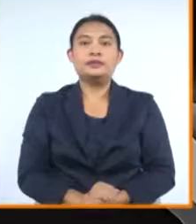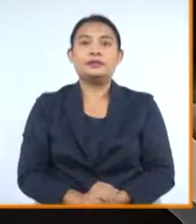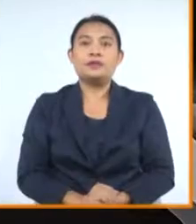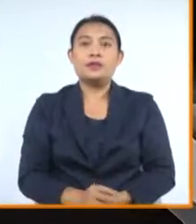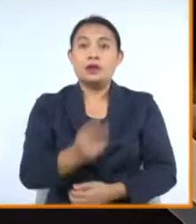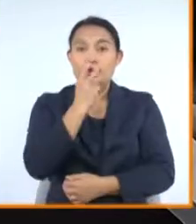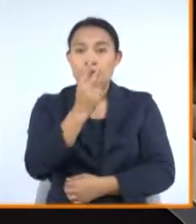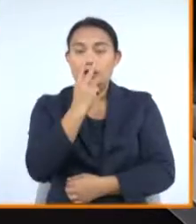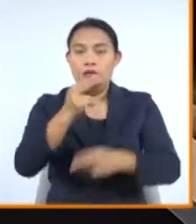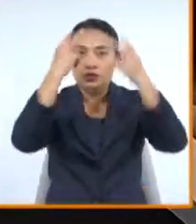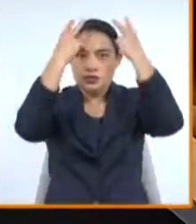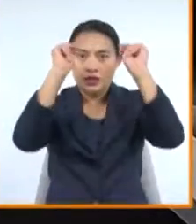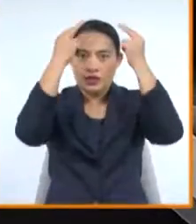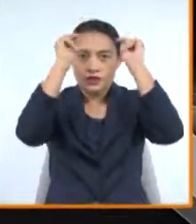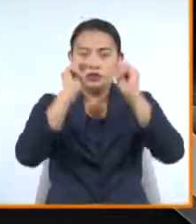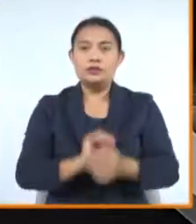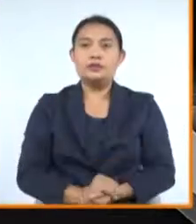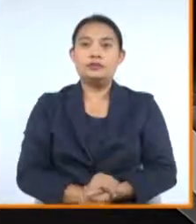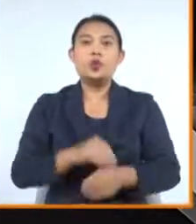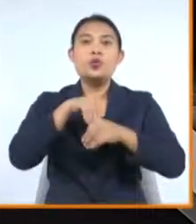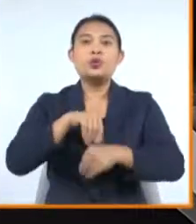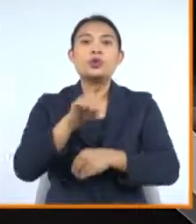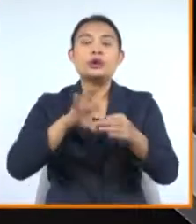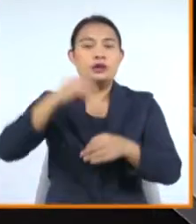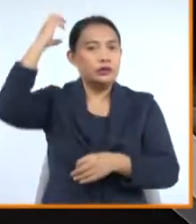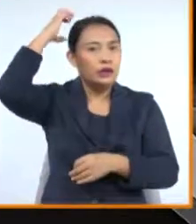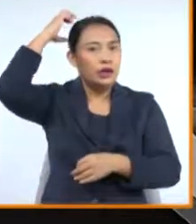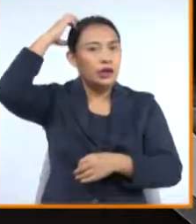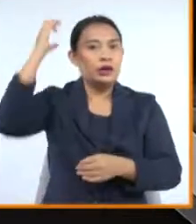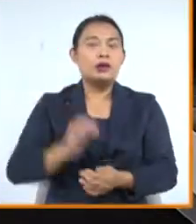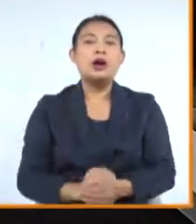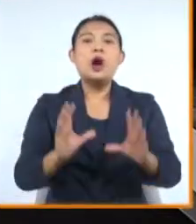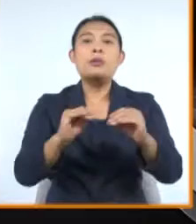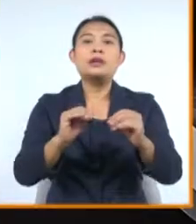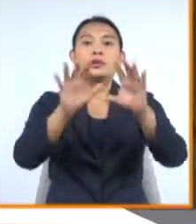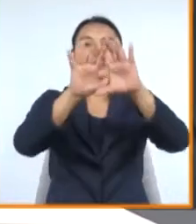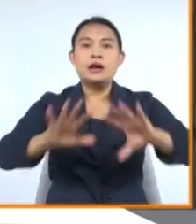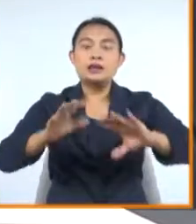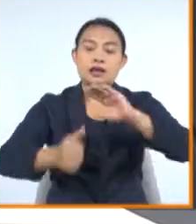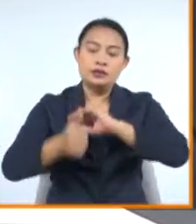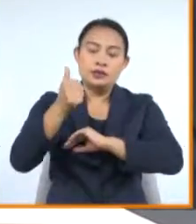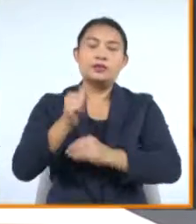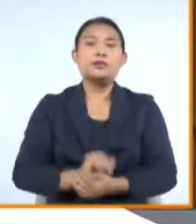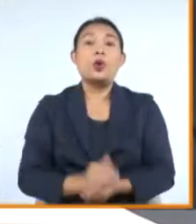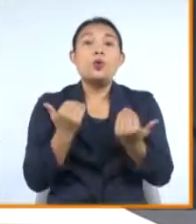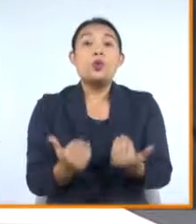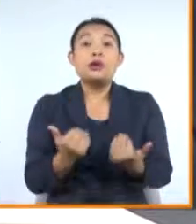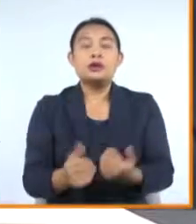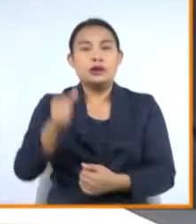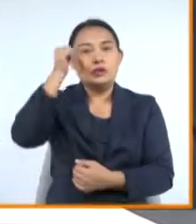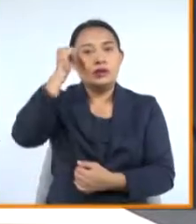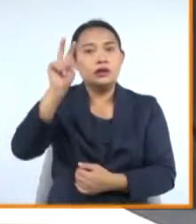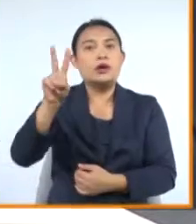่อกันที่ความเคลื่อนไหวของนายกรัฐมนตรีนะคะยังอยู่ที่สปป.ลาวกับการประชุมสุดยอดผู้นำอาเซียนซึ่งวันนี้เป็นวันที่2แล้วน